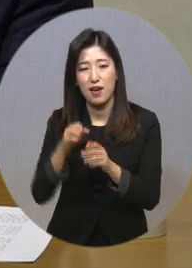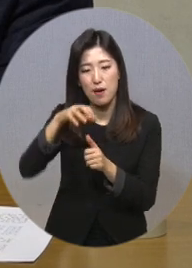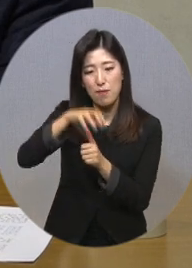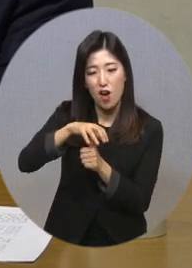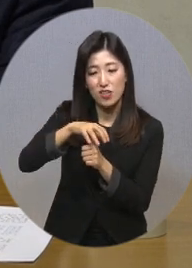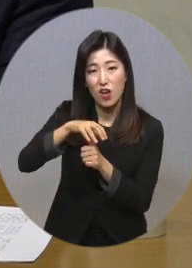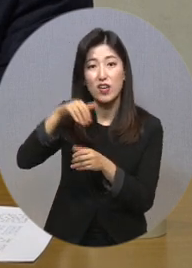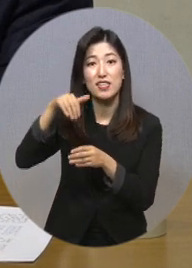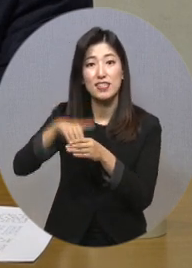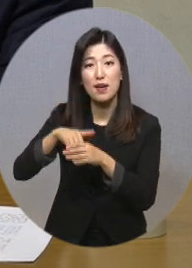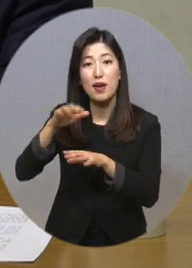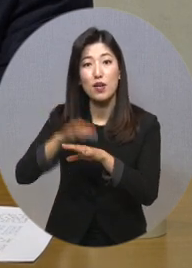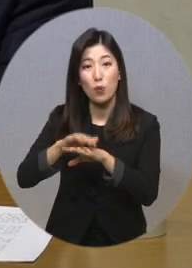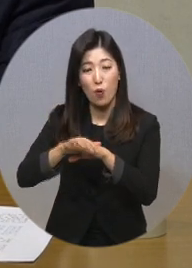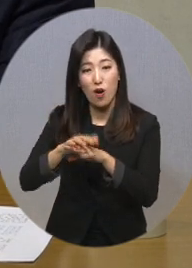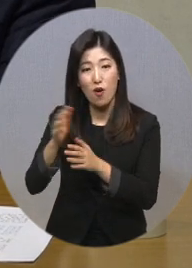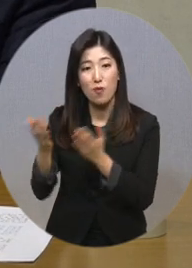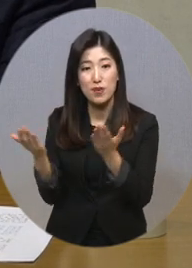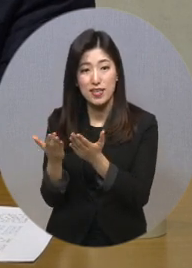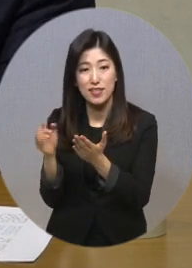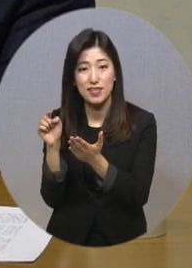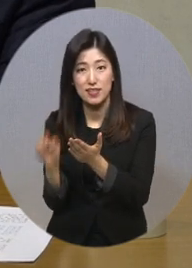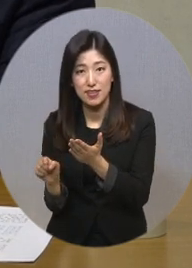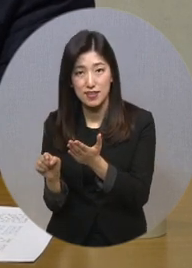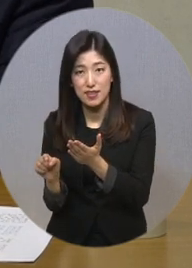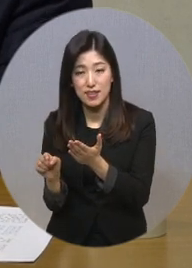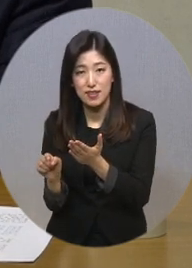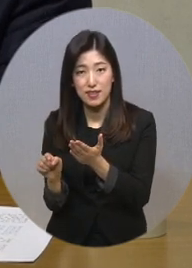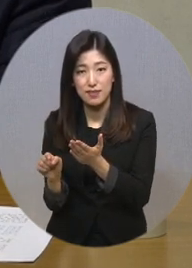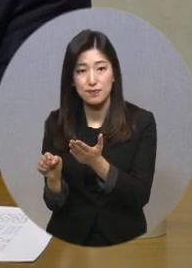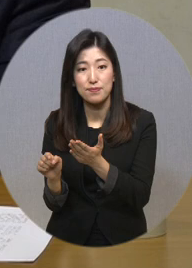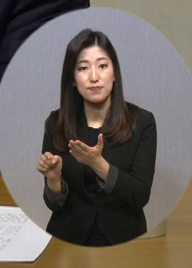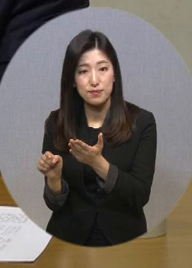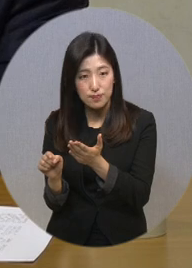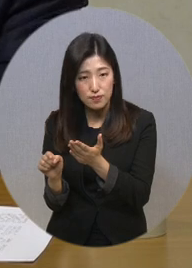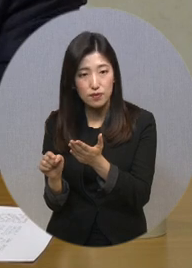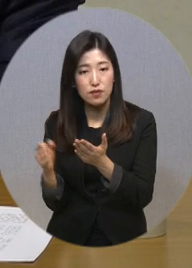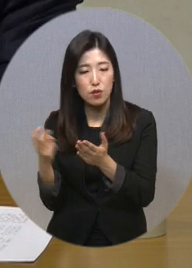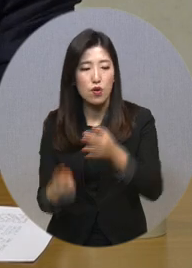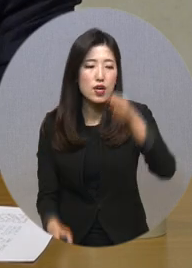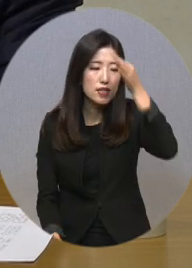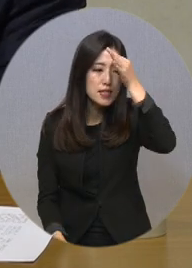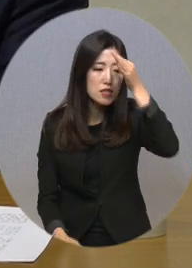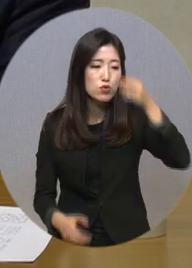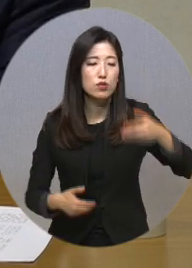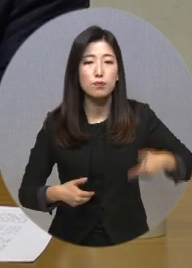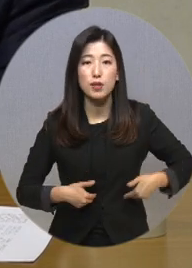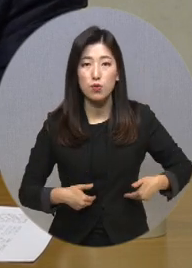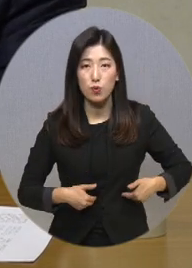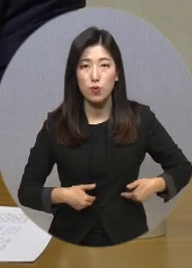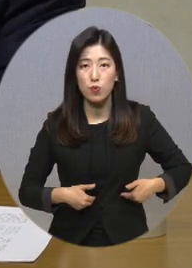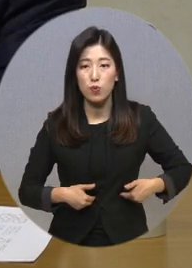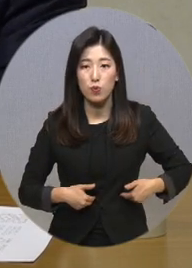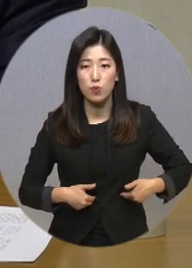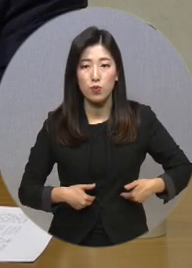농사일과 표준화된 그 좀 기술이 필요한